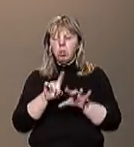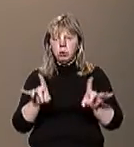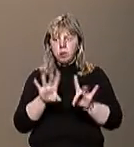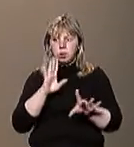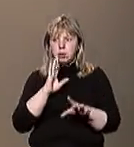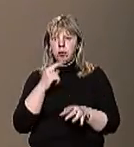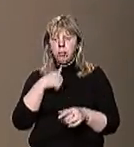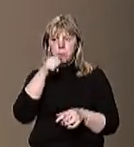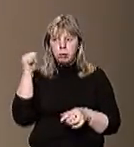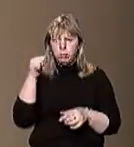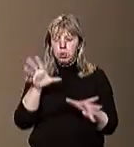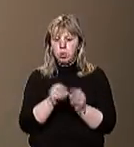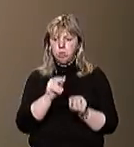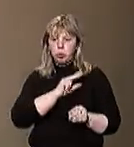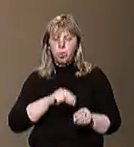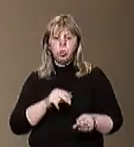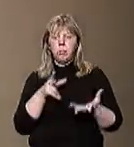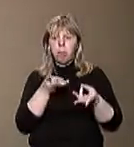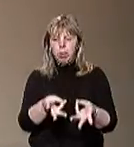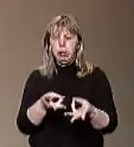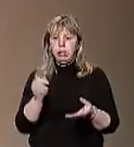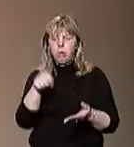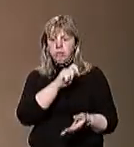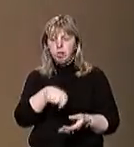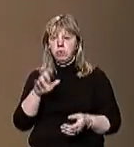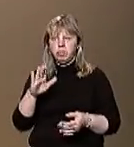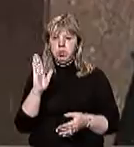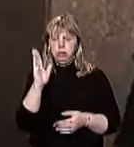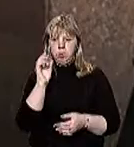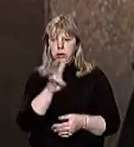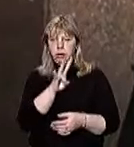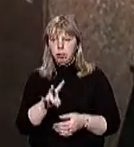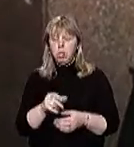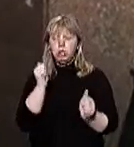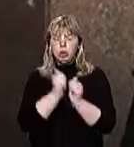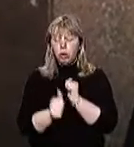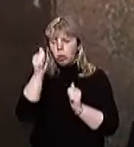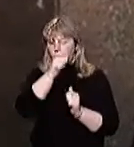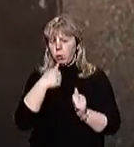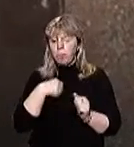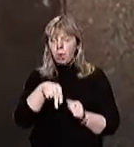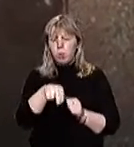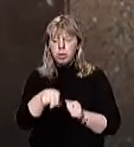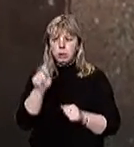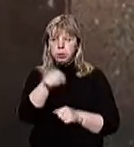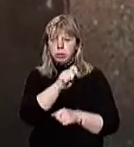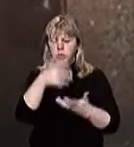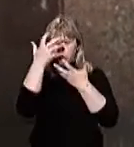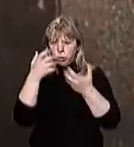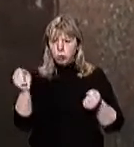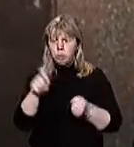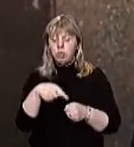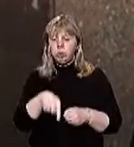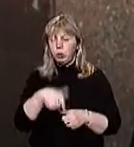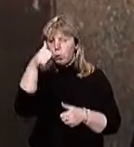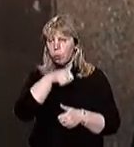розповідає, минулоріч з дочкою разом пекли паски і освячували їх у церкві. Щороку ми ходили святити ночі Пасху, але